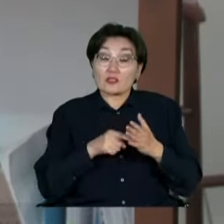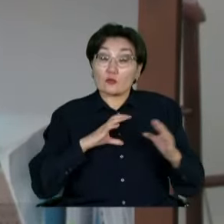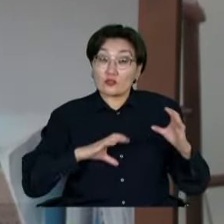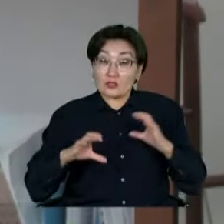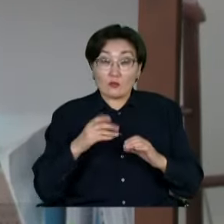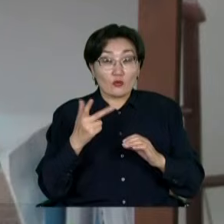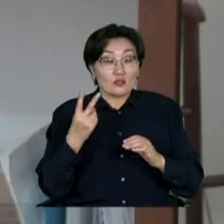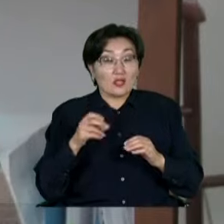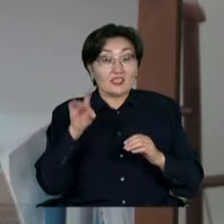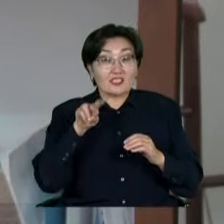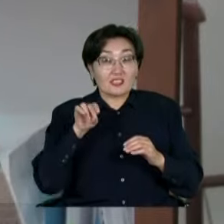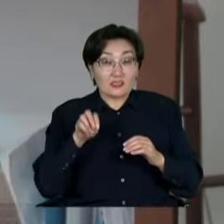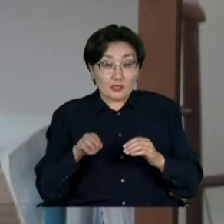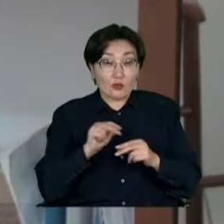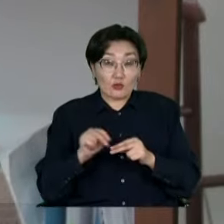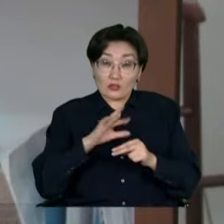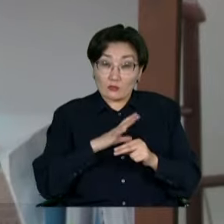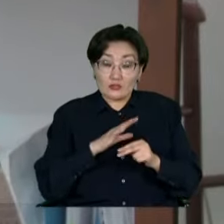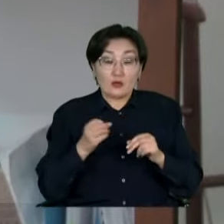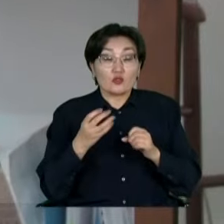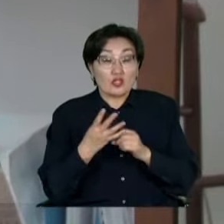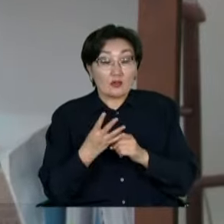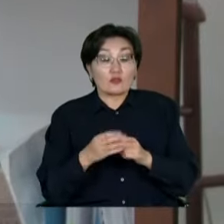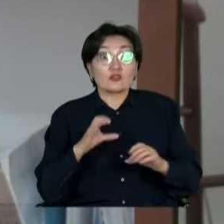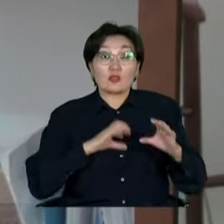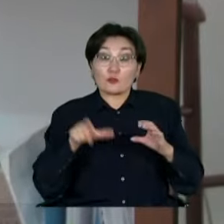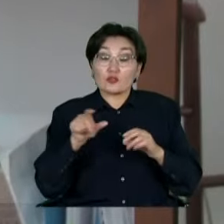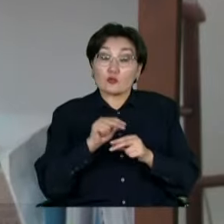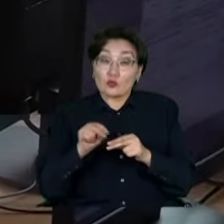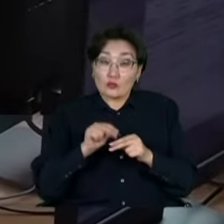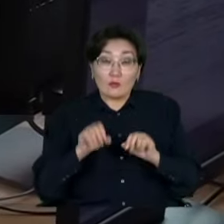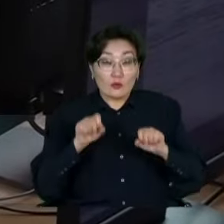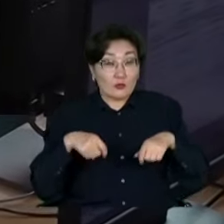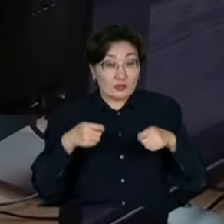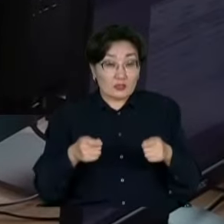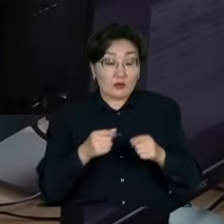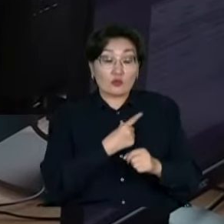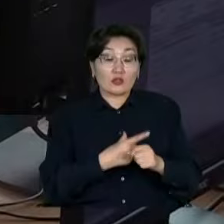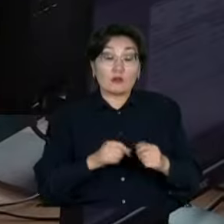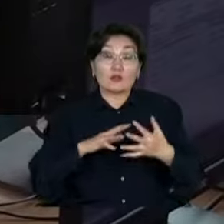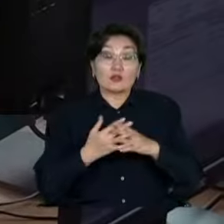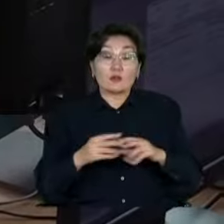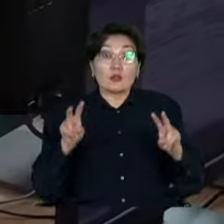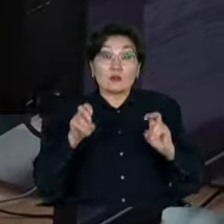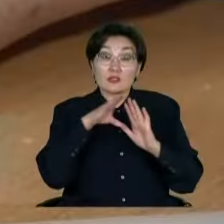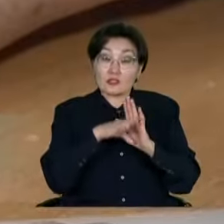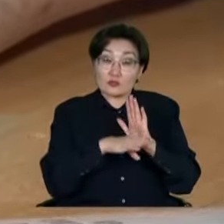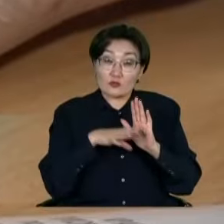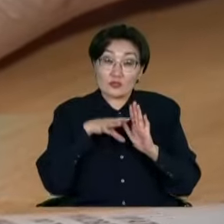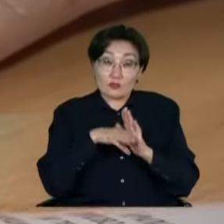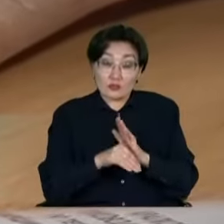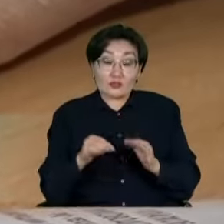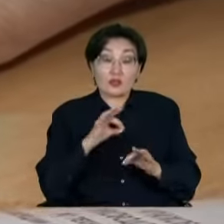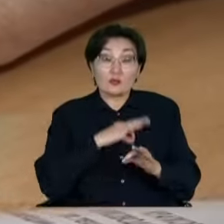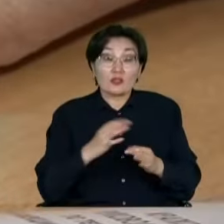университетте 32 резидент оқытылған еді. Ал биыл тек 14 резидентке мүмкіндік беріліп отыр. Жалпы дипломмен ауылға мемлекеттік бағдарламасының жемісін